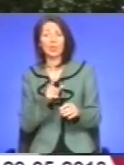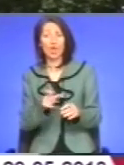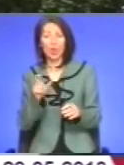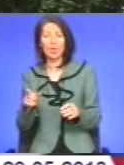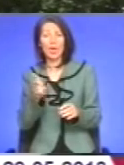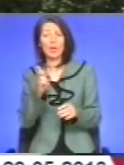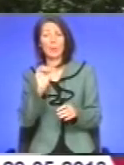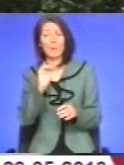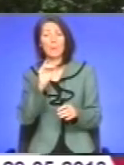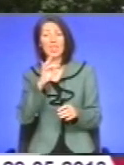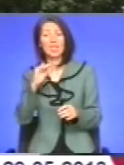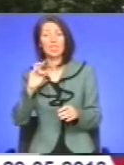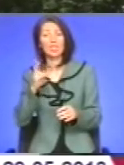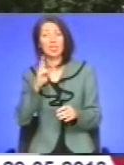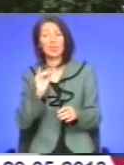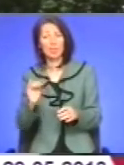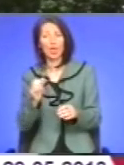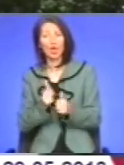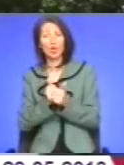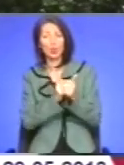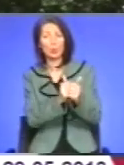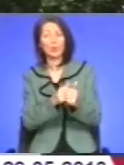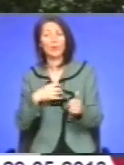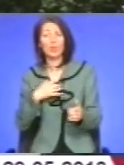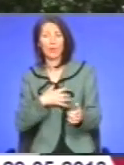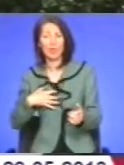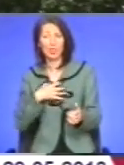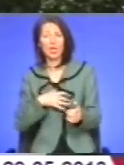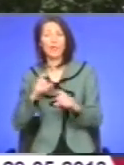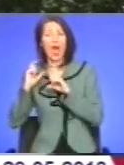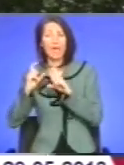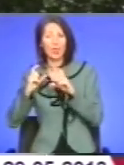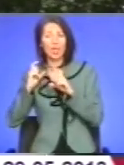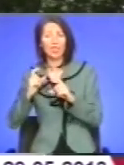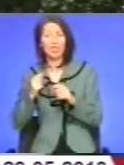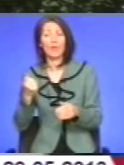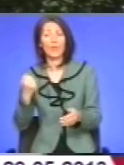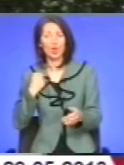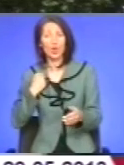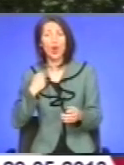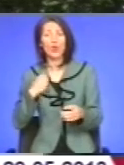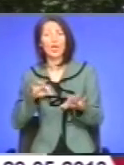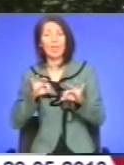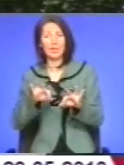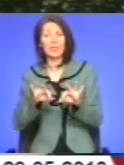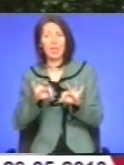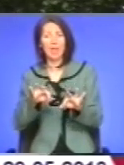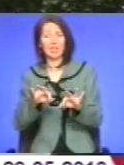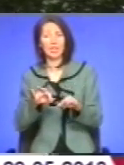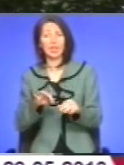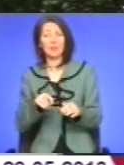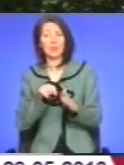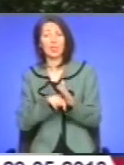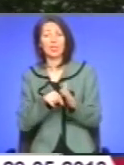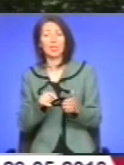біженців, супровід важливих вантажів, грузів, військової техніки, значить,